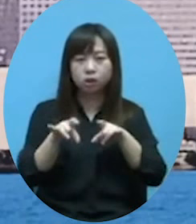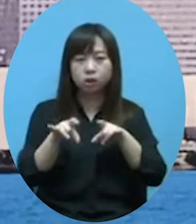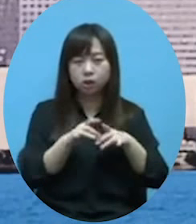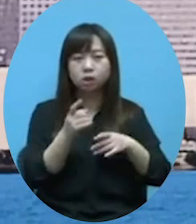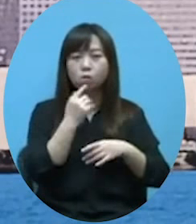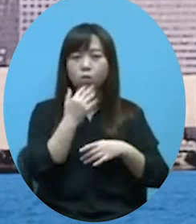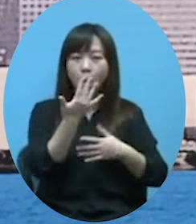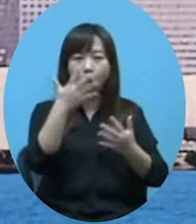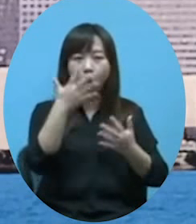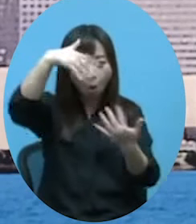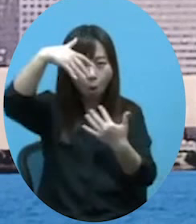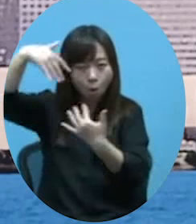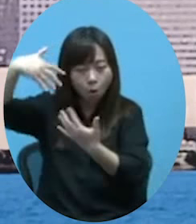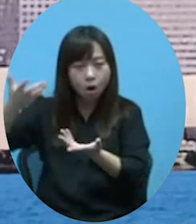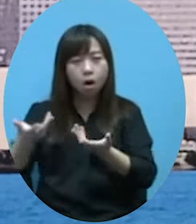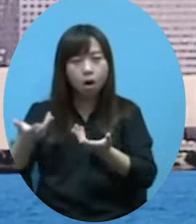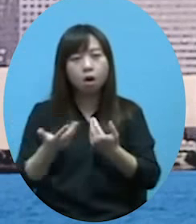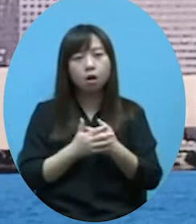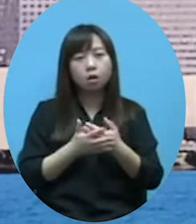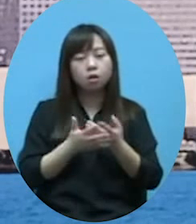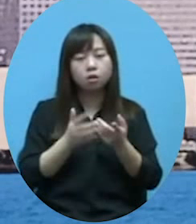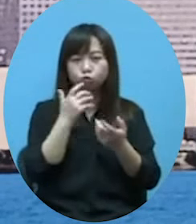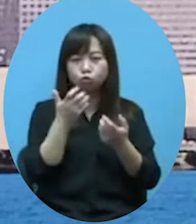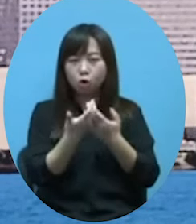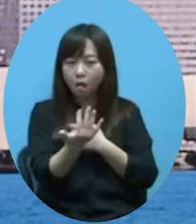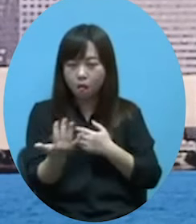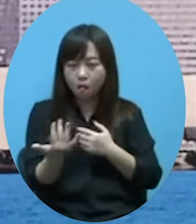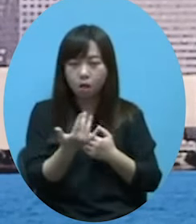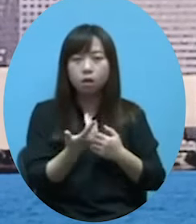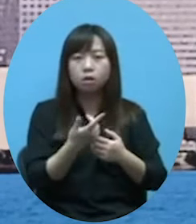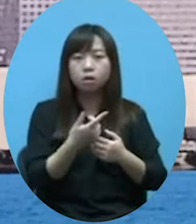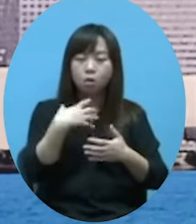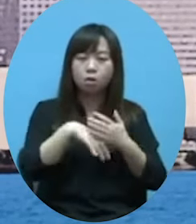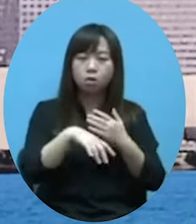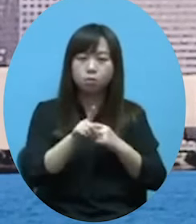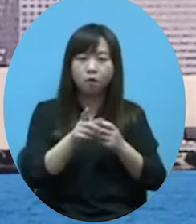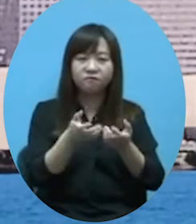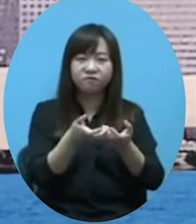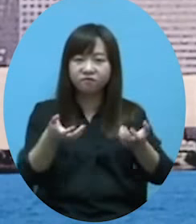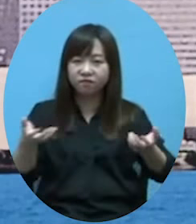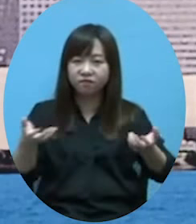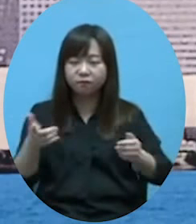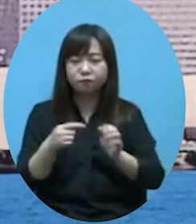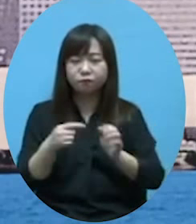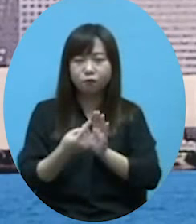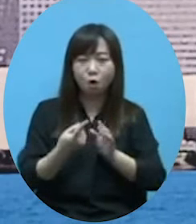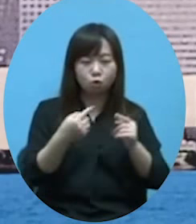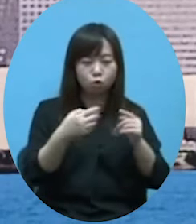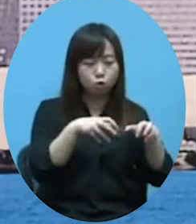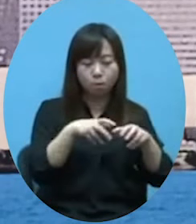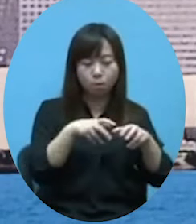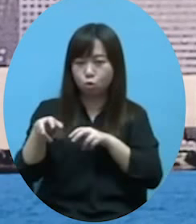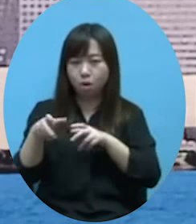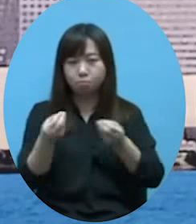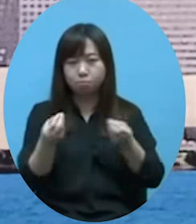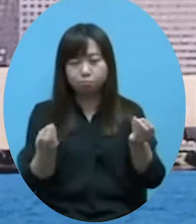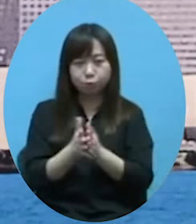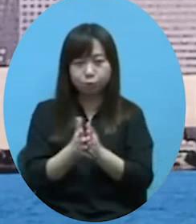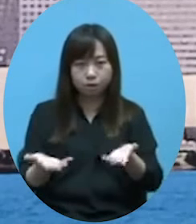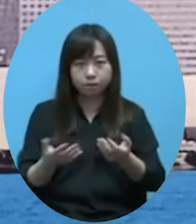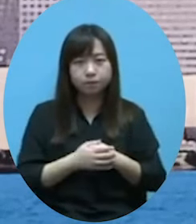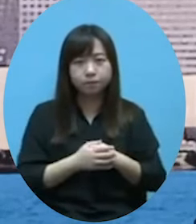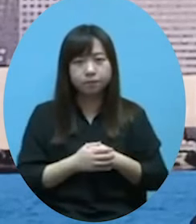籠數量是多少呢而當中會怎樣做一些措施預防動物之間的一些交叉感染呢